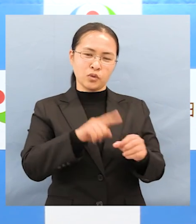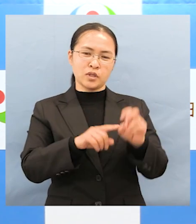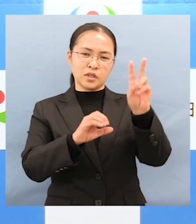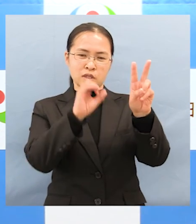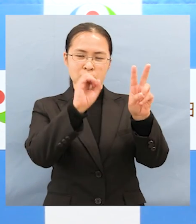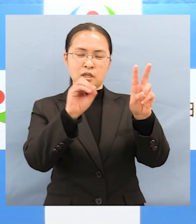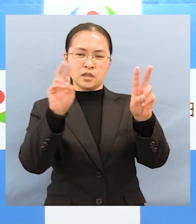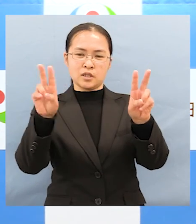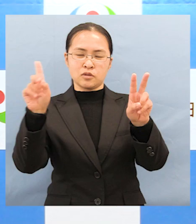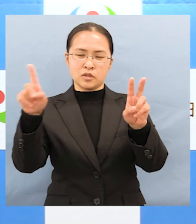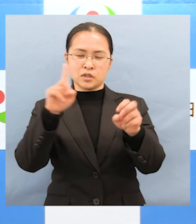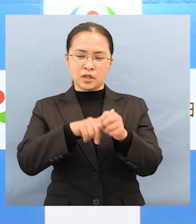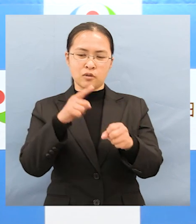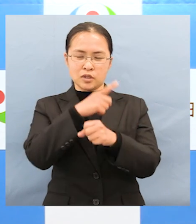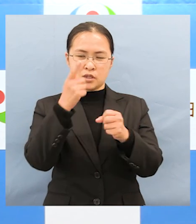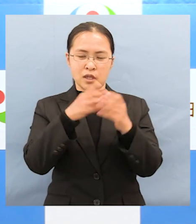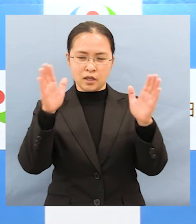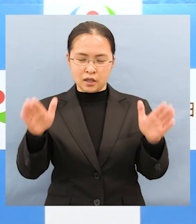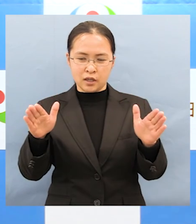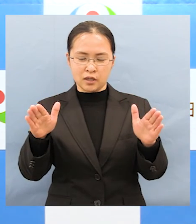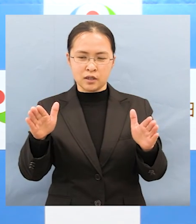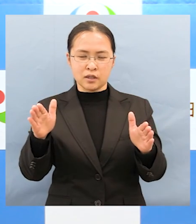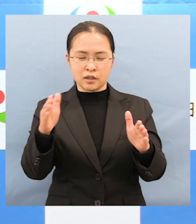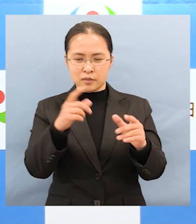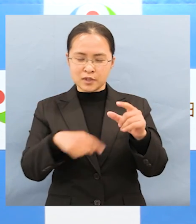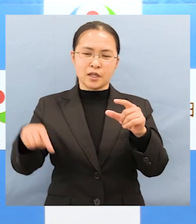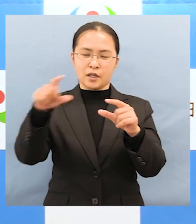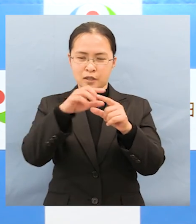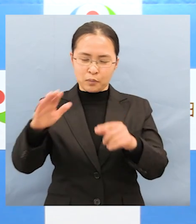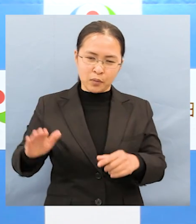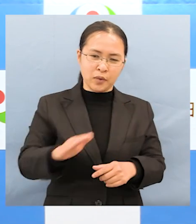2021年1年でしたけれども、さらに高めに上っていける